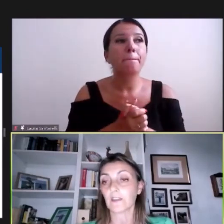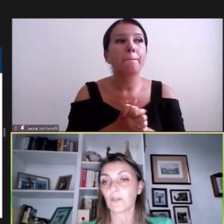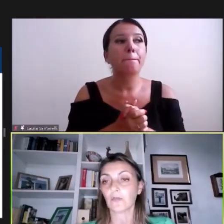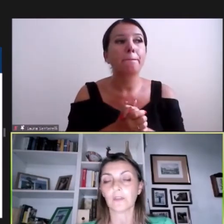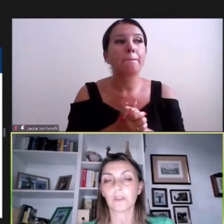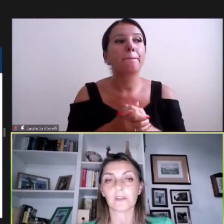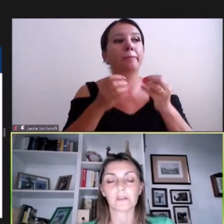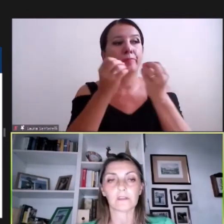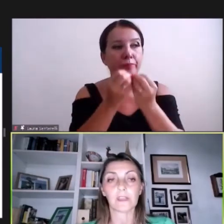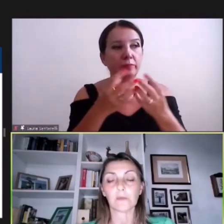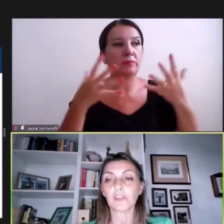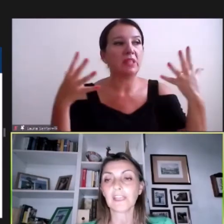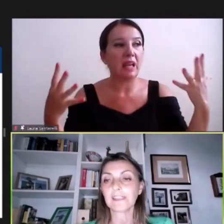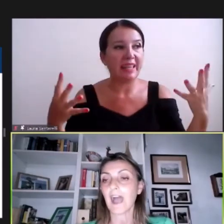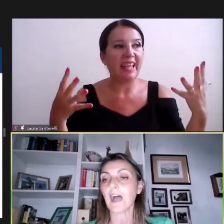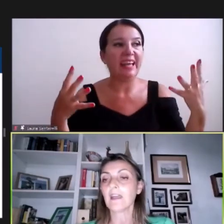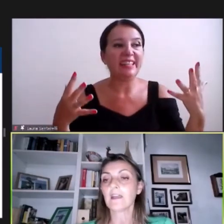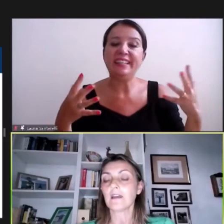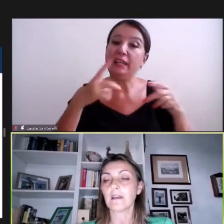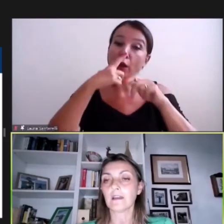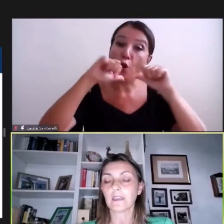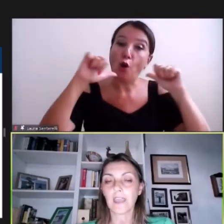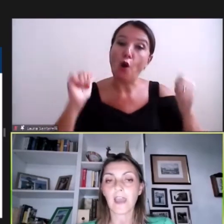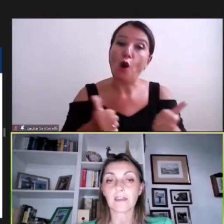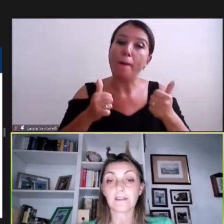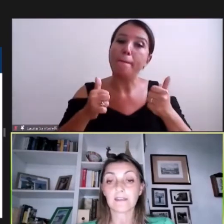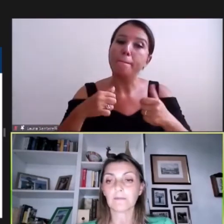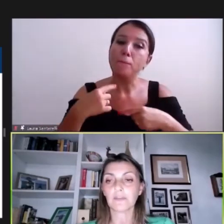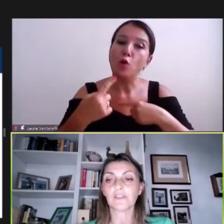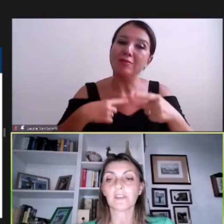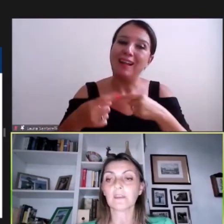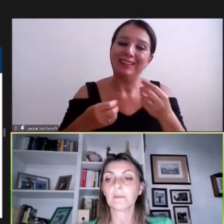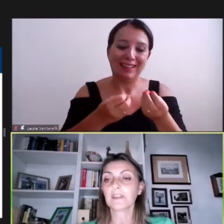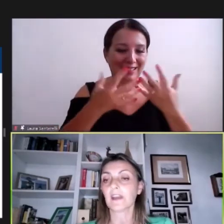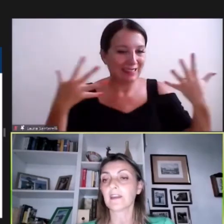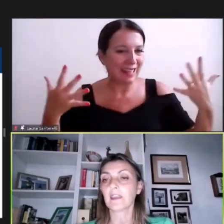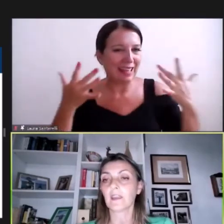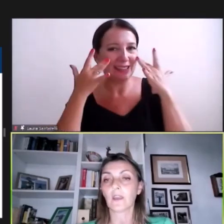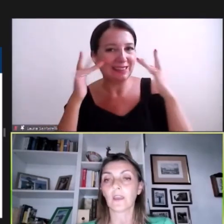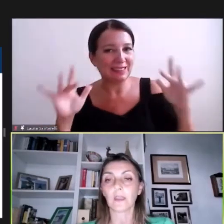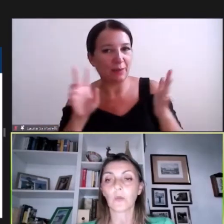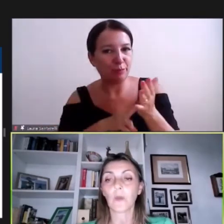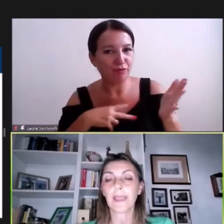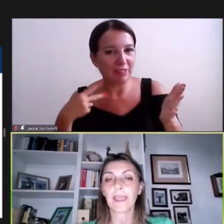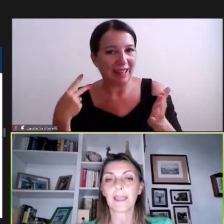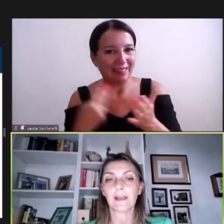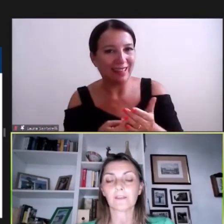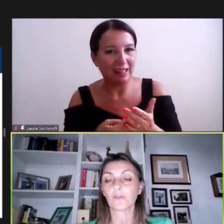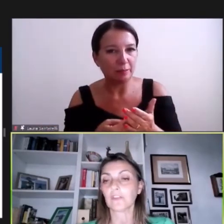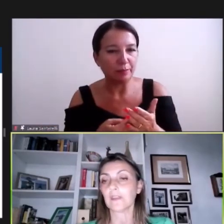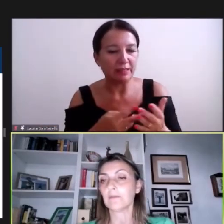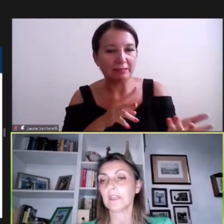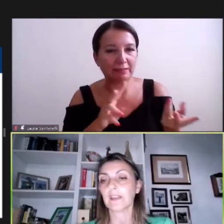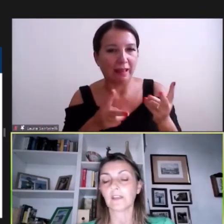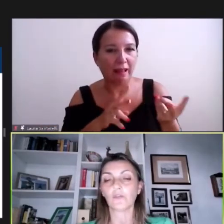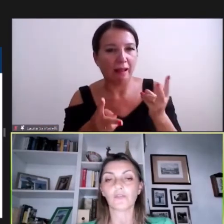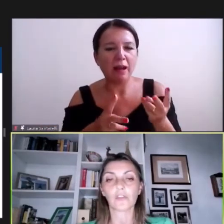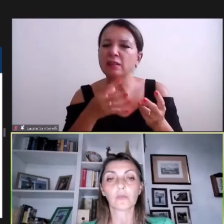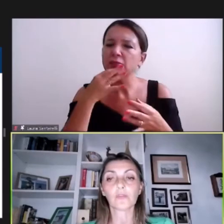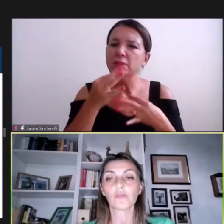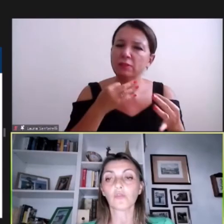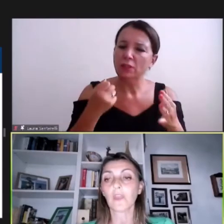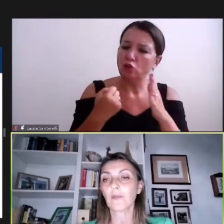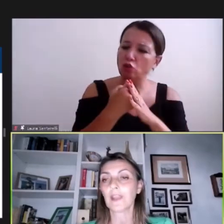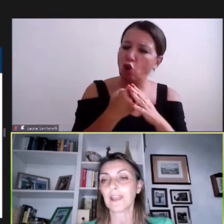chiarire con delle modalità chiare e semplici da interpretare qual è la sostenibilità di un